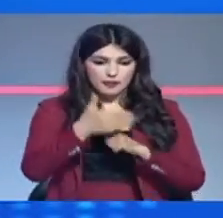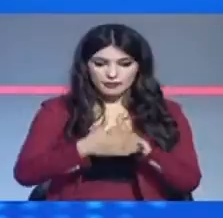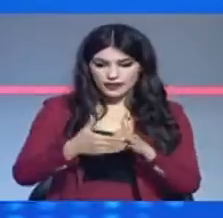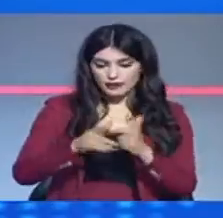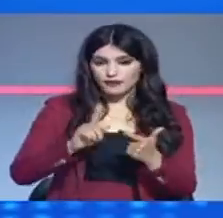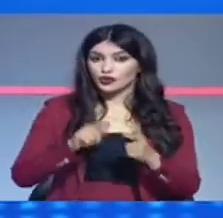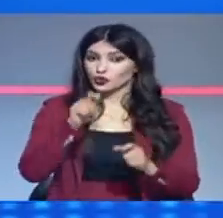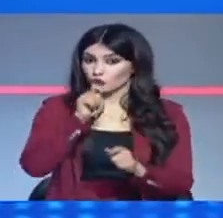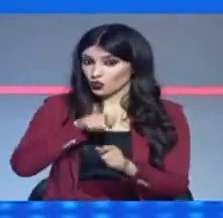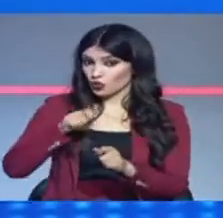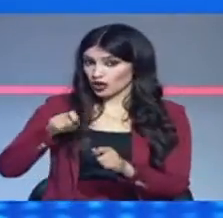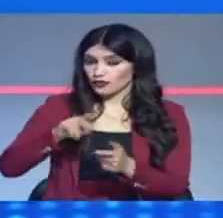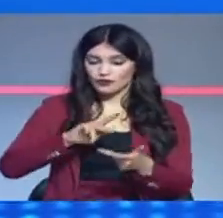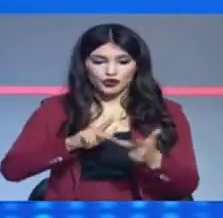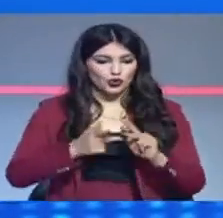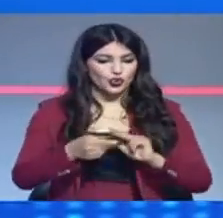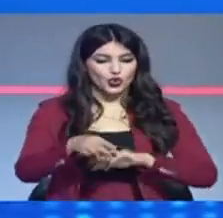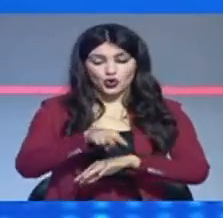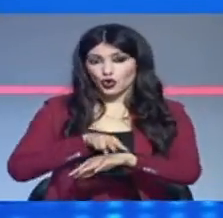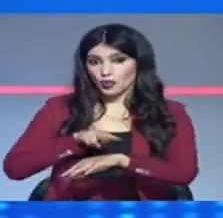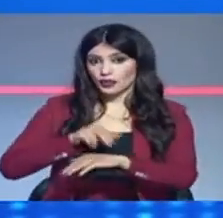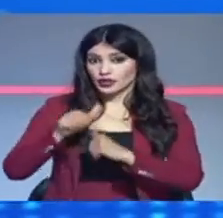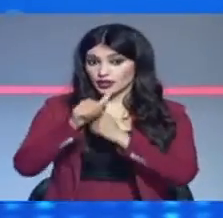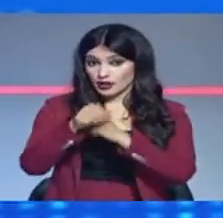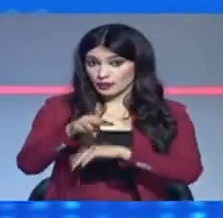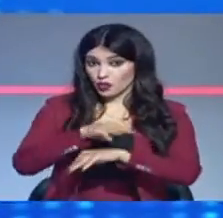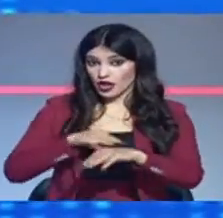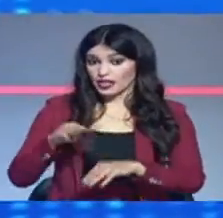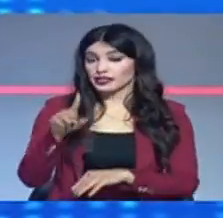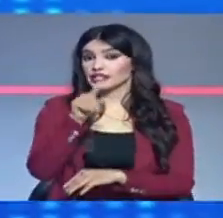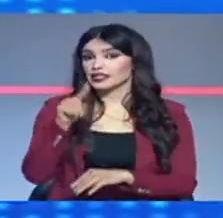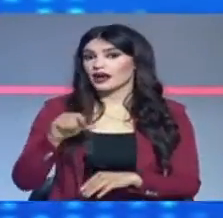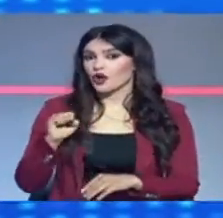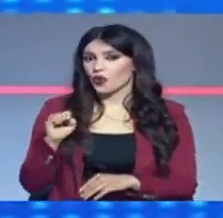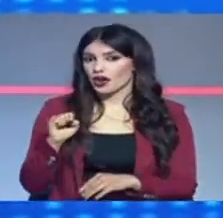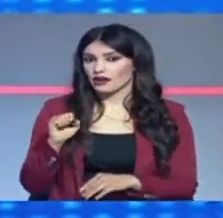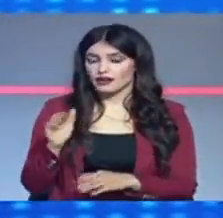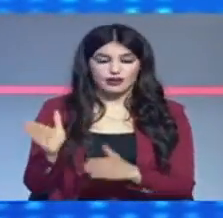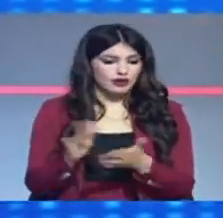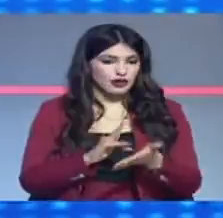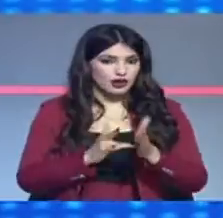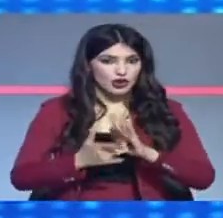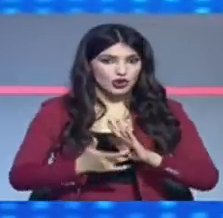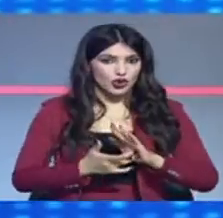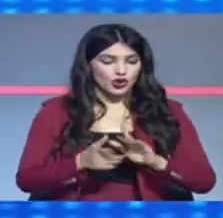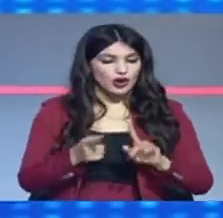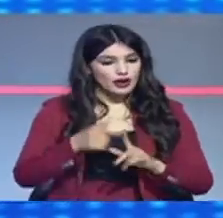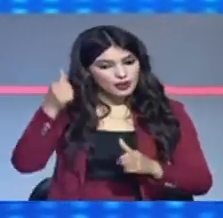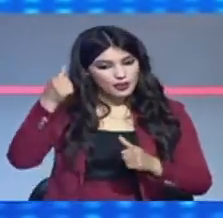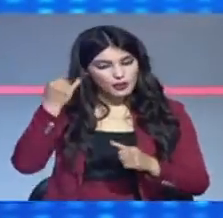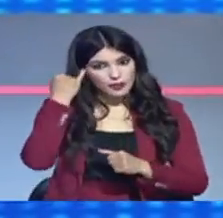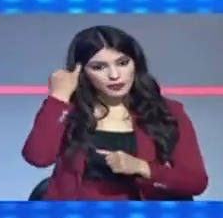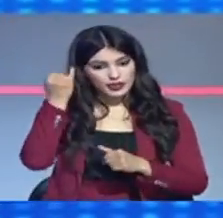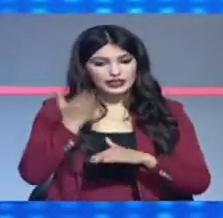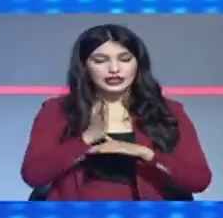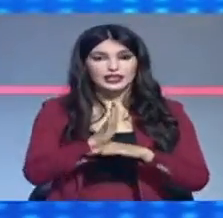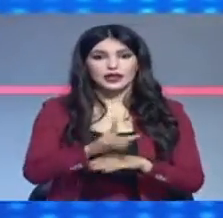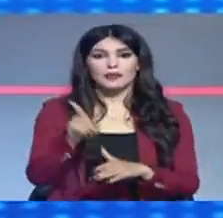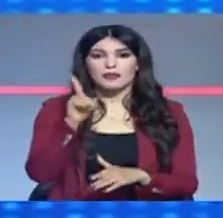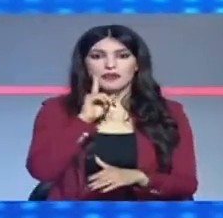ومن مختلف معتمديات الولايه وذلك في اطار البرنامج الوطني لدفع المبادره الاقتصاديه النسائيه